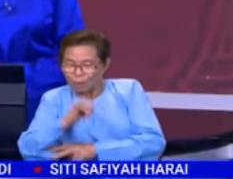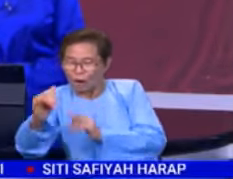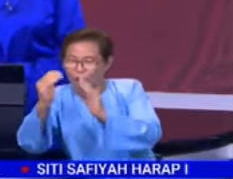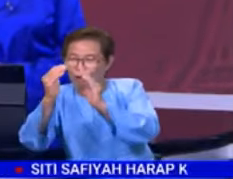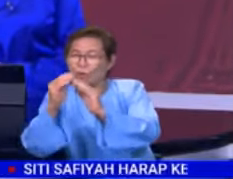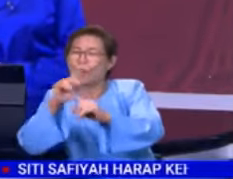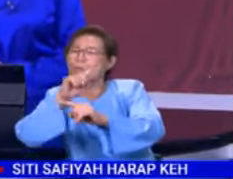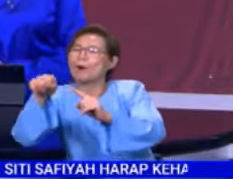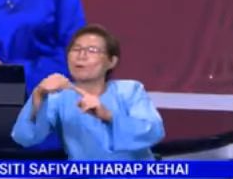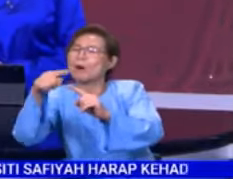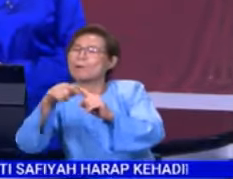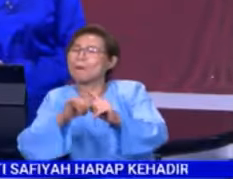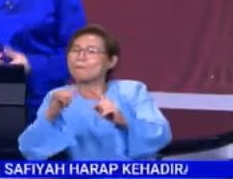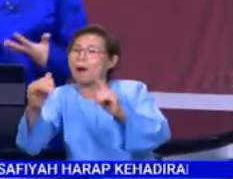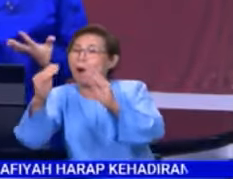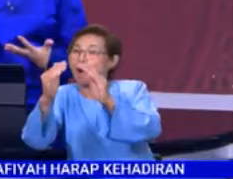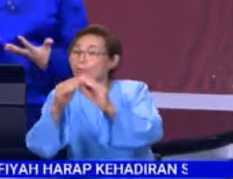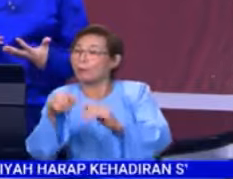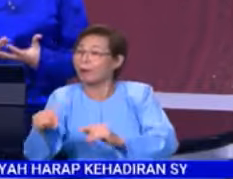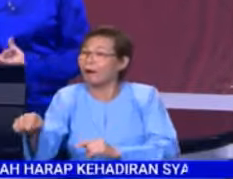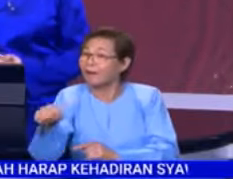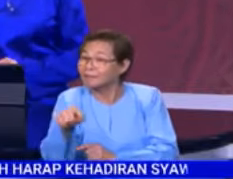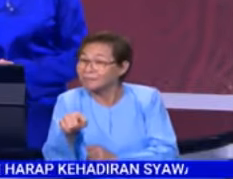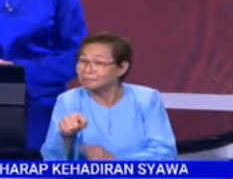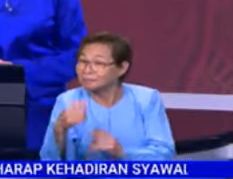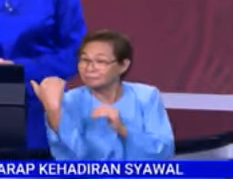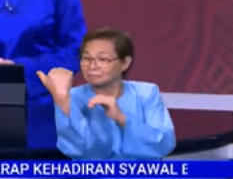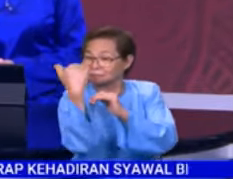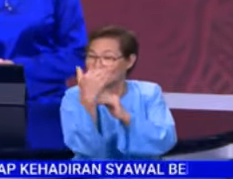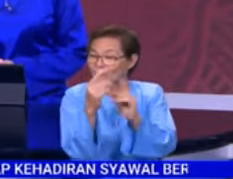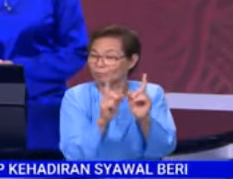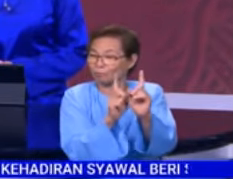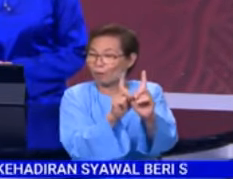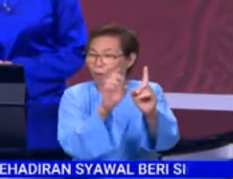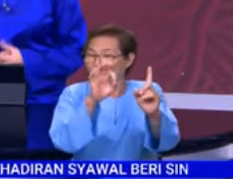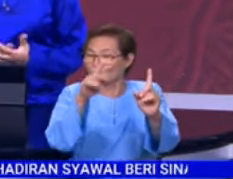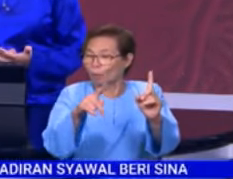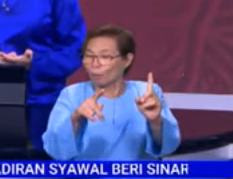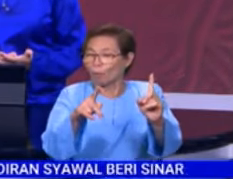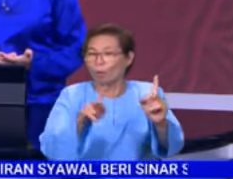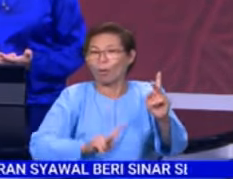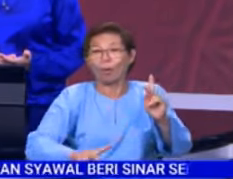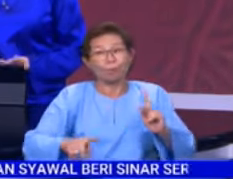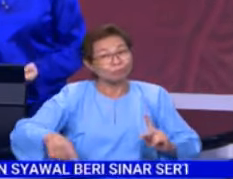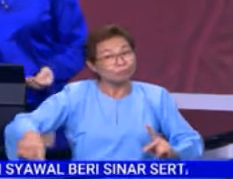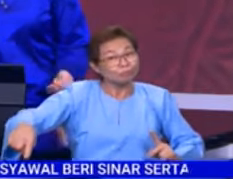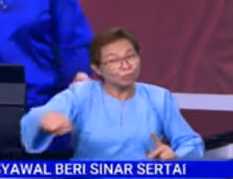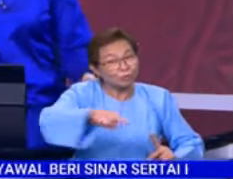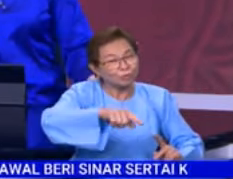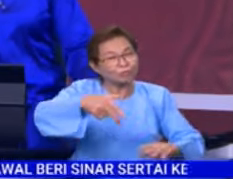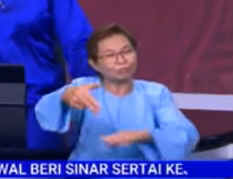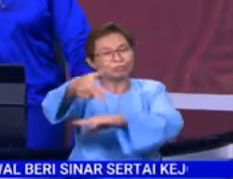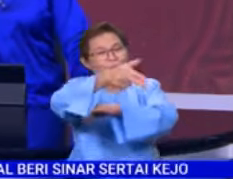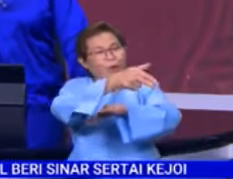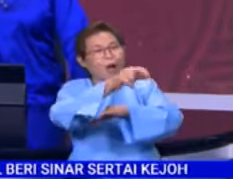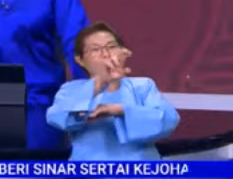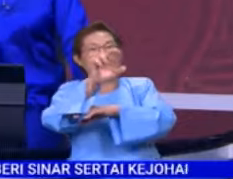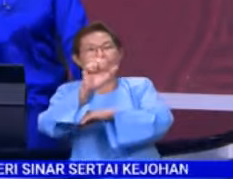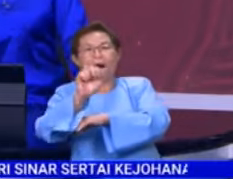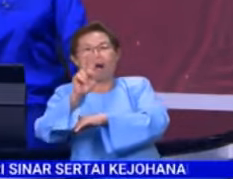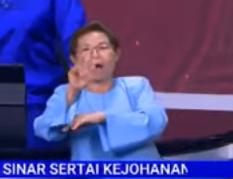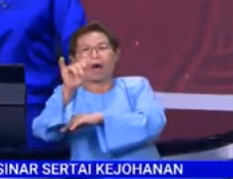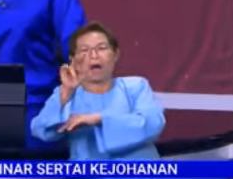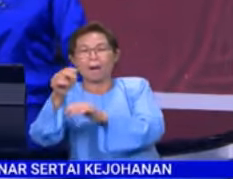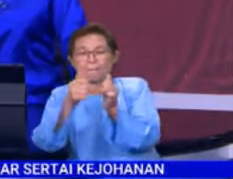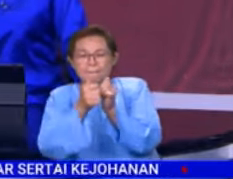pada bila-bila masa. Sejauh manakah tahap pematuhan SOP orang ramai? Tinjauan Ravin Sanmugam bersama